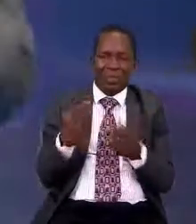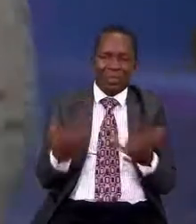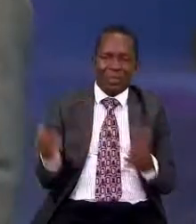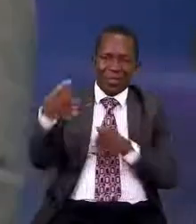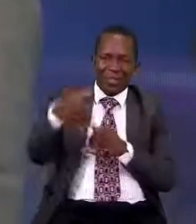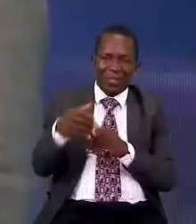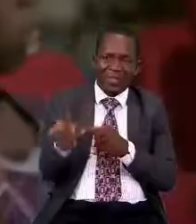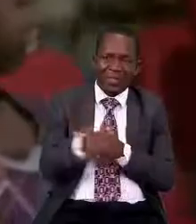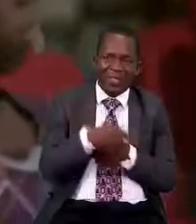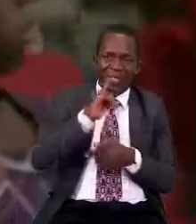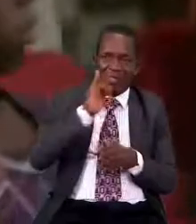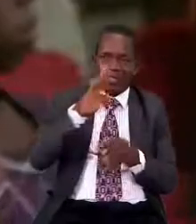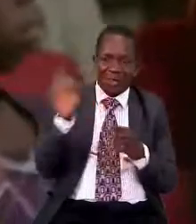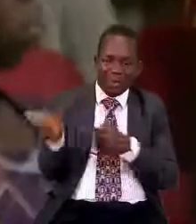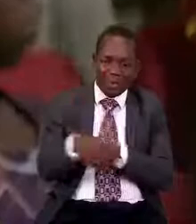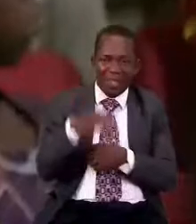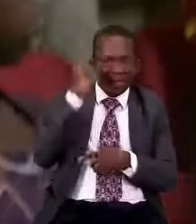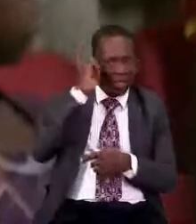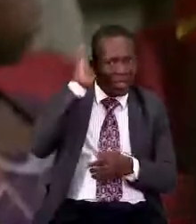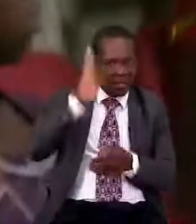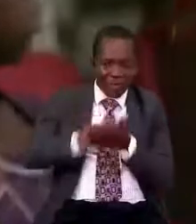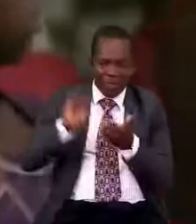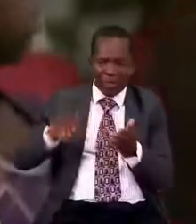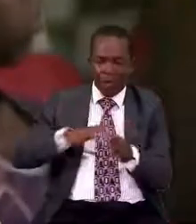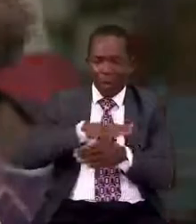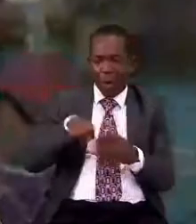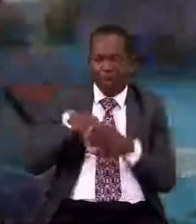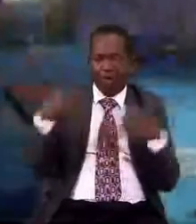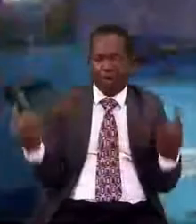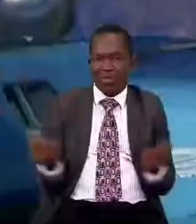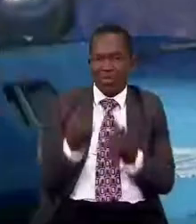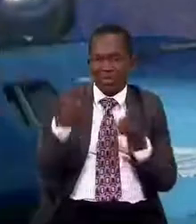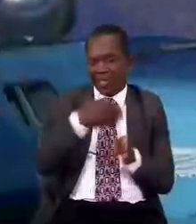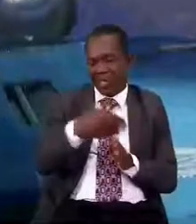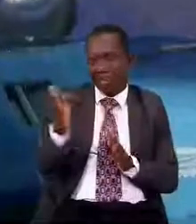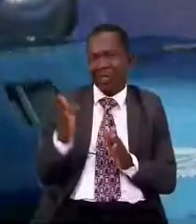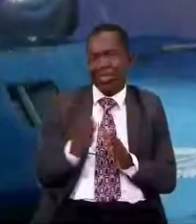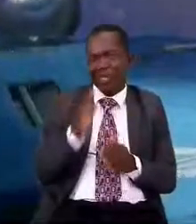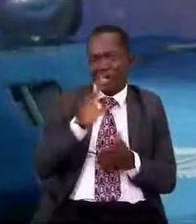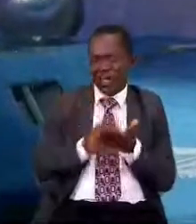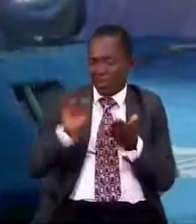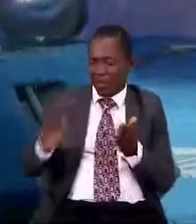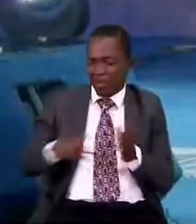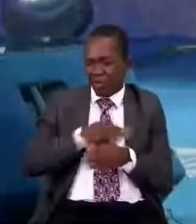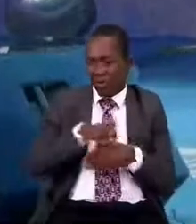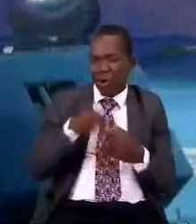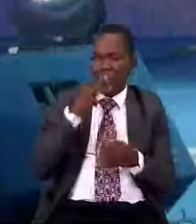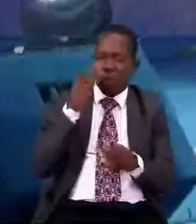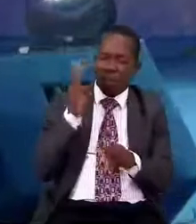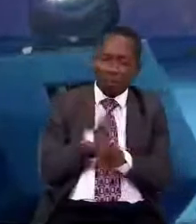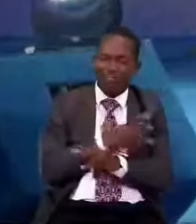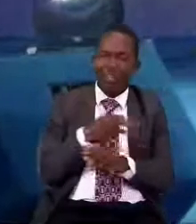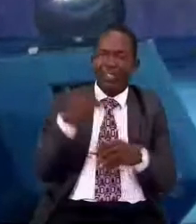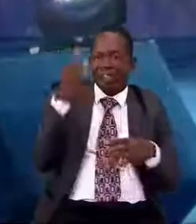va ôter les pires des maladies de votre vie. Gloire à Dieu, voici votre jour. Et il